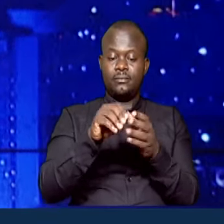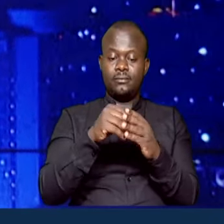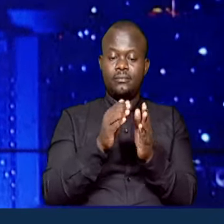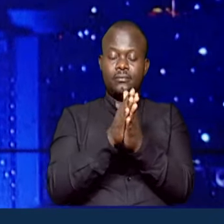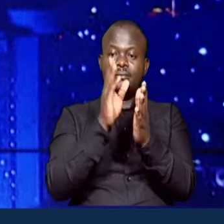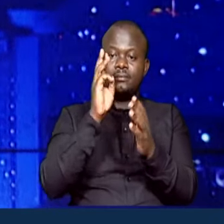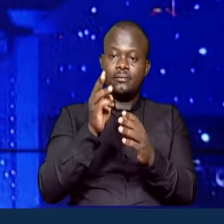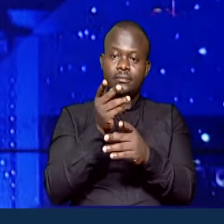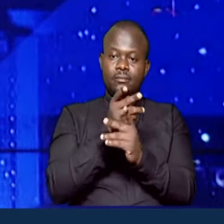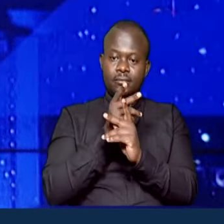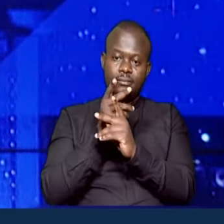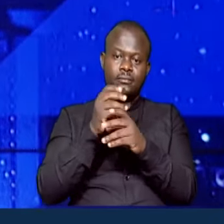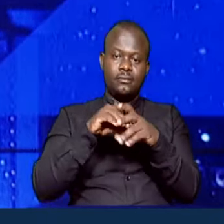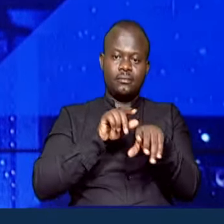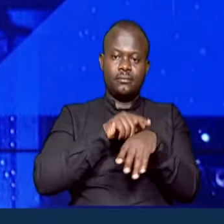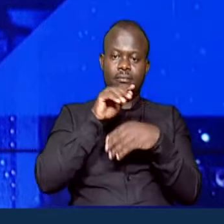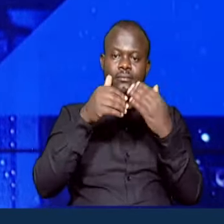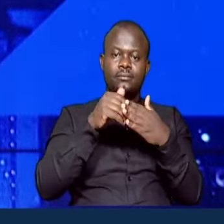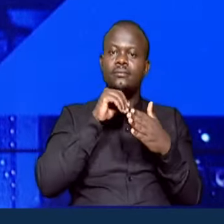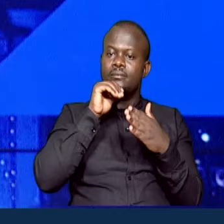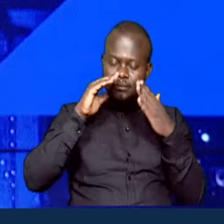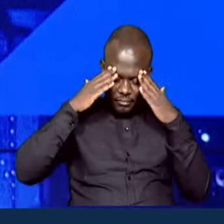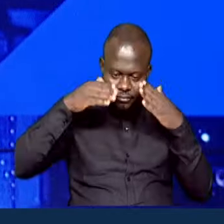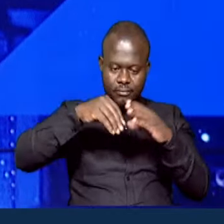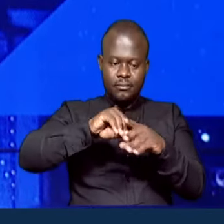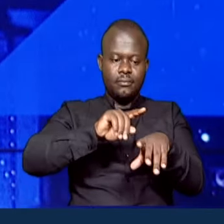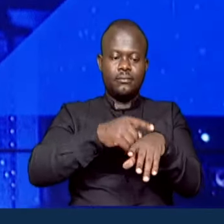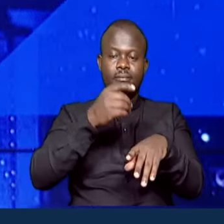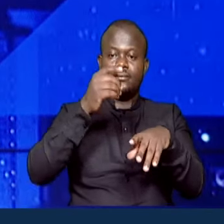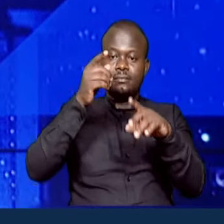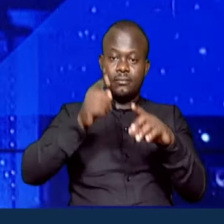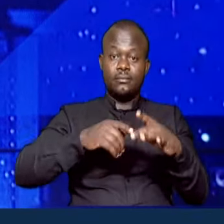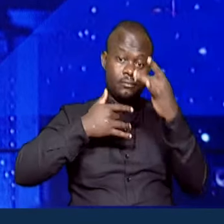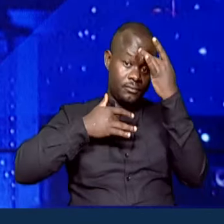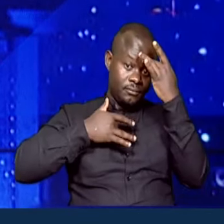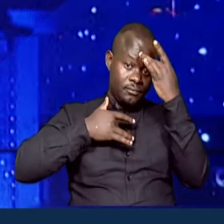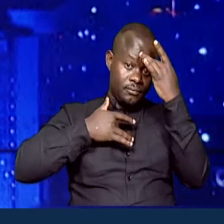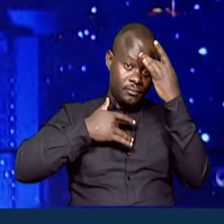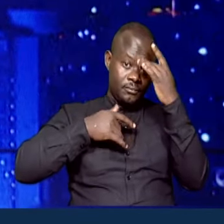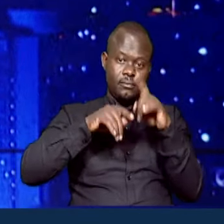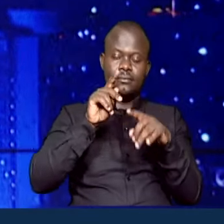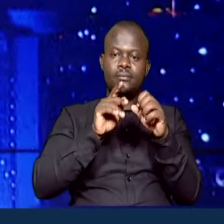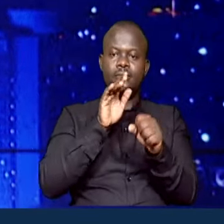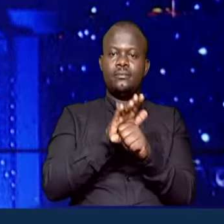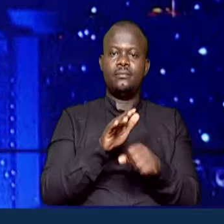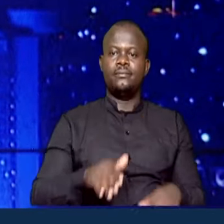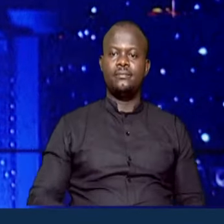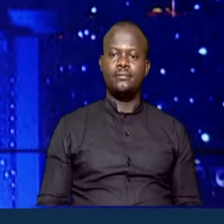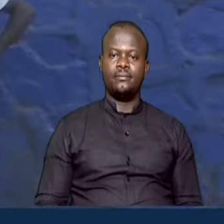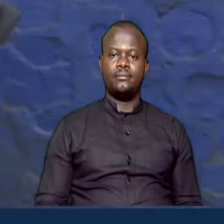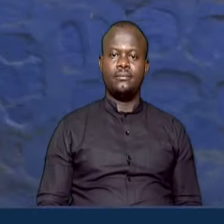byajya byitabwaho mu bihe byose aho kubishyiramo imbaraga ari uko hadutse indwara z'ibyorezo. Bosco Kwizera arakomeza.